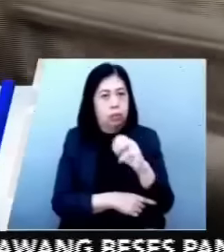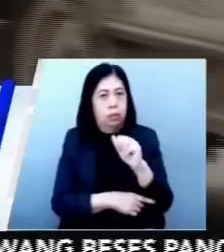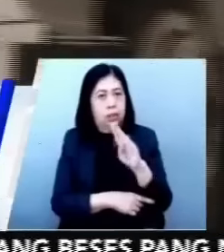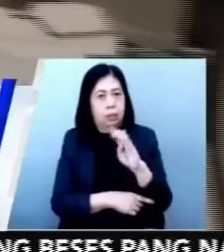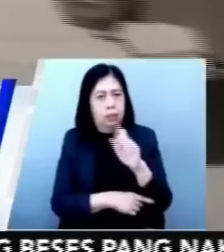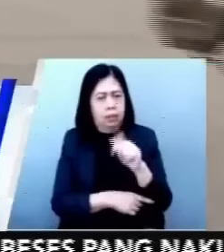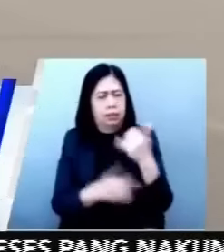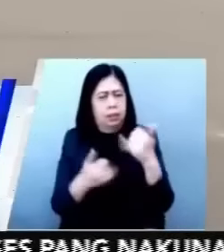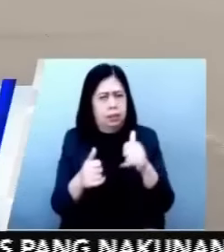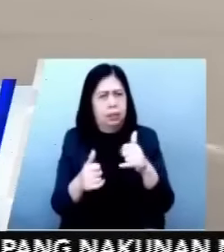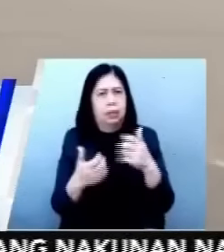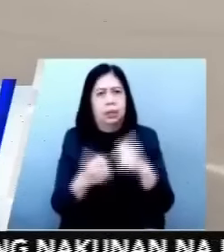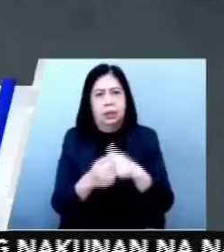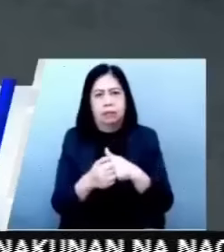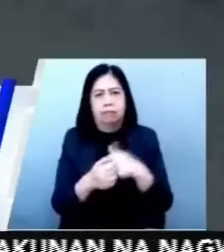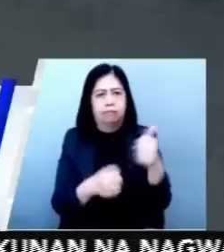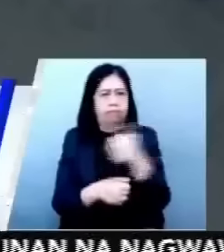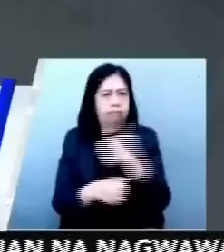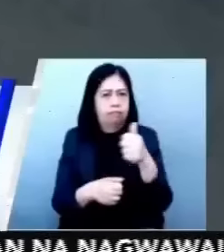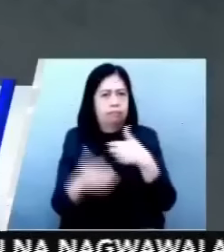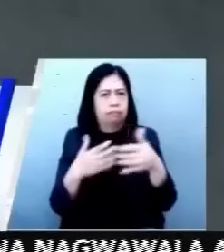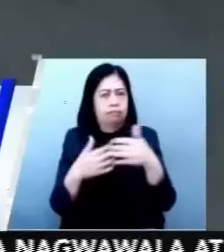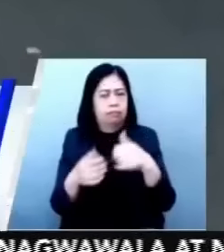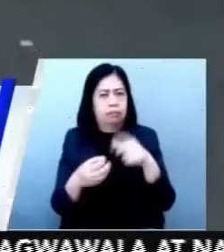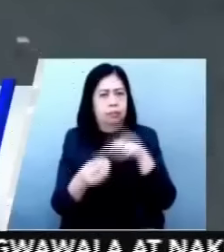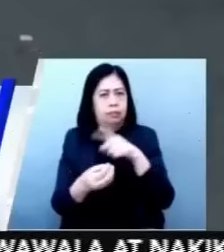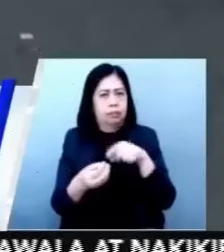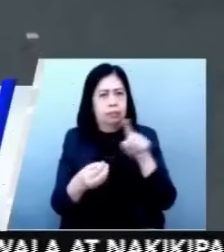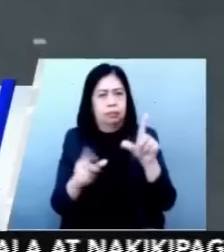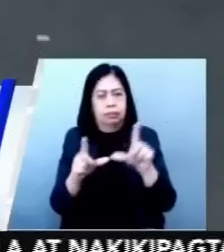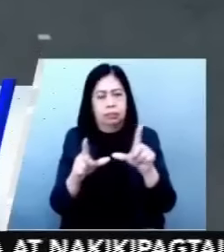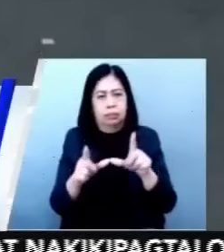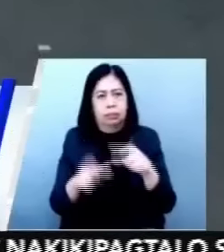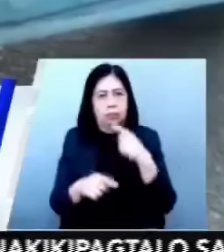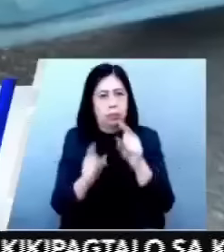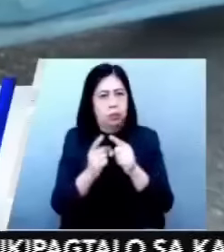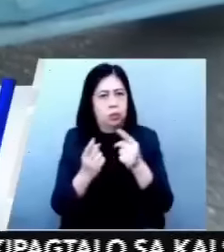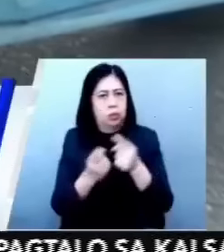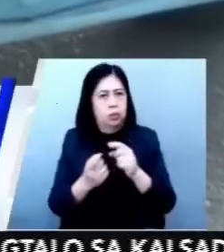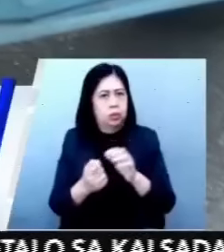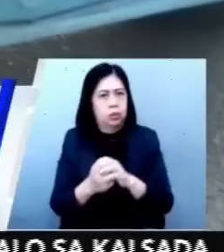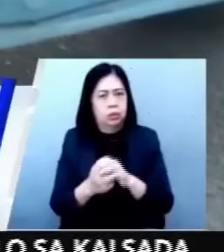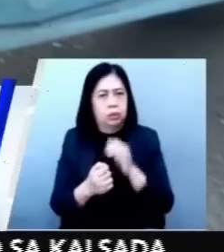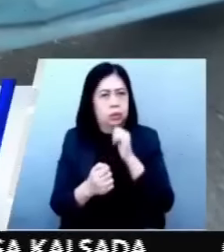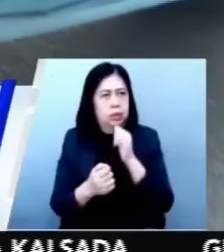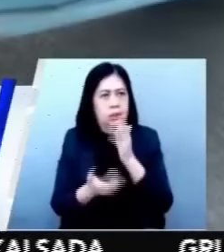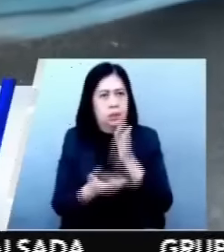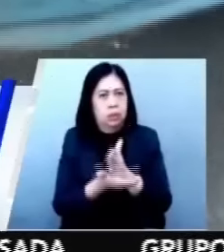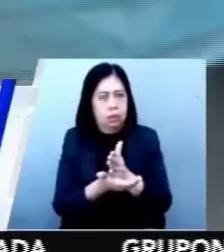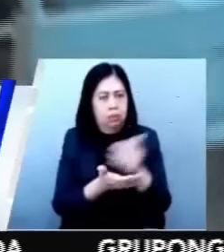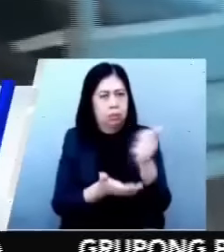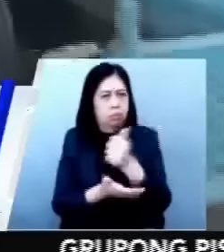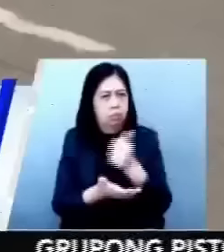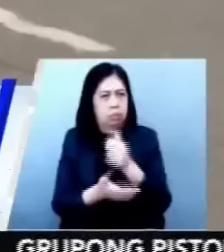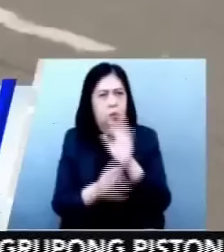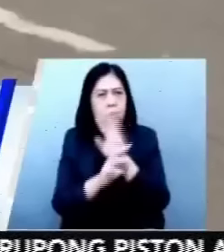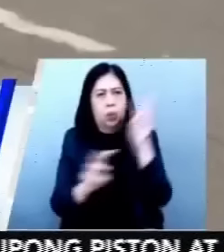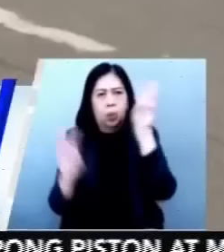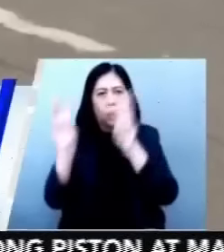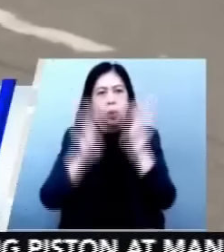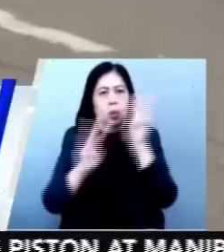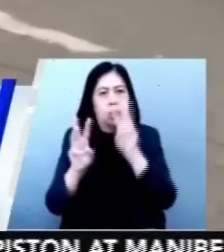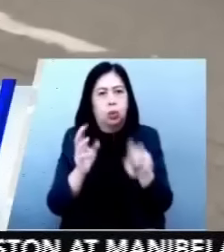kahit kanselahin ang kanilang prangkisa. Paglilinaw ng grupo, hindi ito tigil pasada kaya walang dapat ipag-alala ang mga